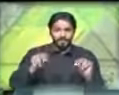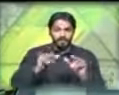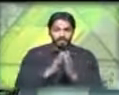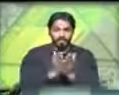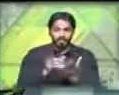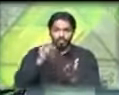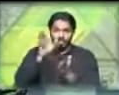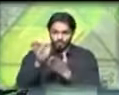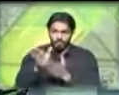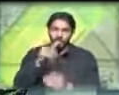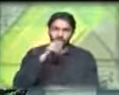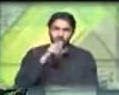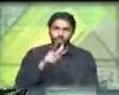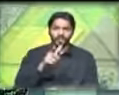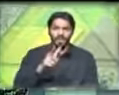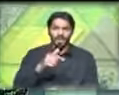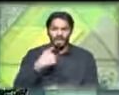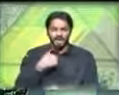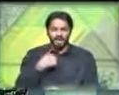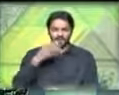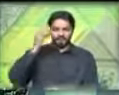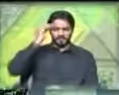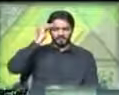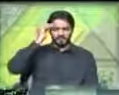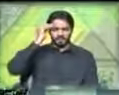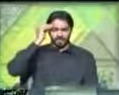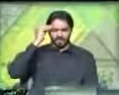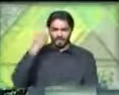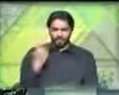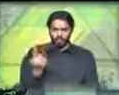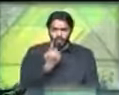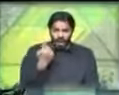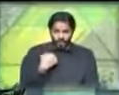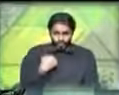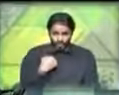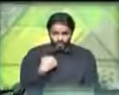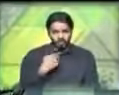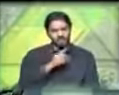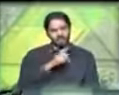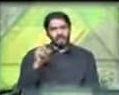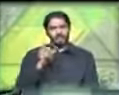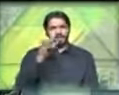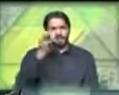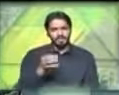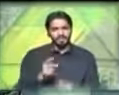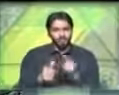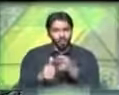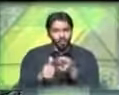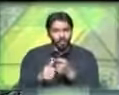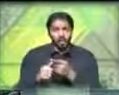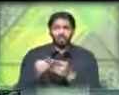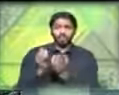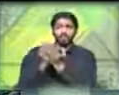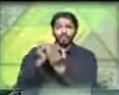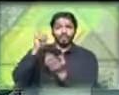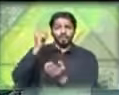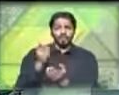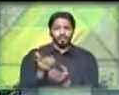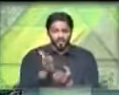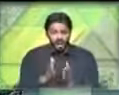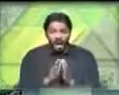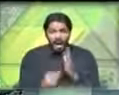ورسوله. جيد. محال يا دكتور محمد، محال أن ينزل الله عز وجل قرآنا لا يفهم.